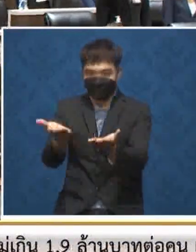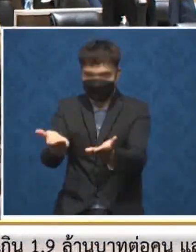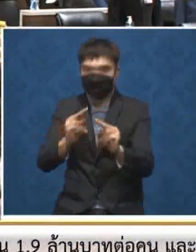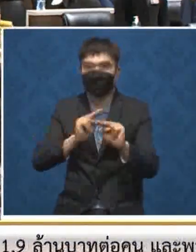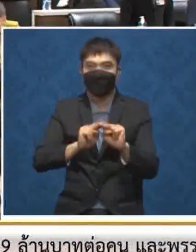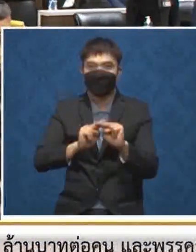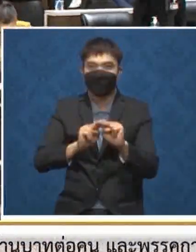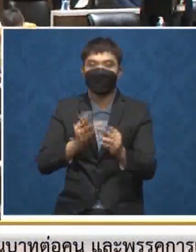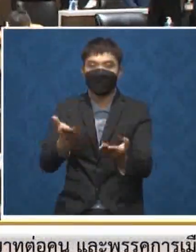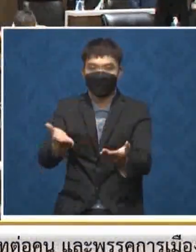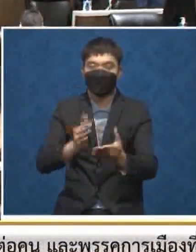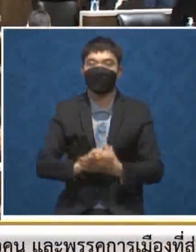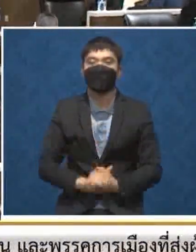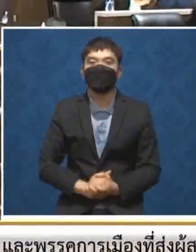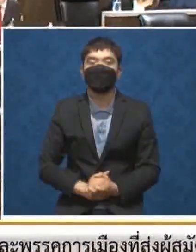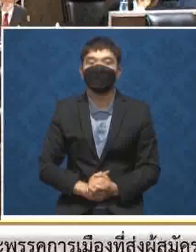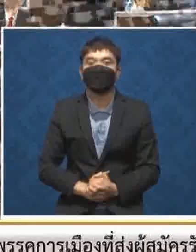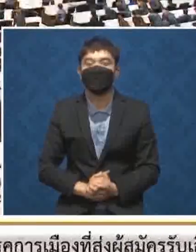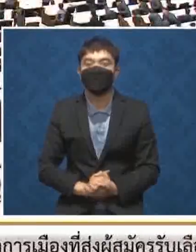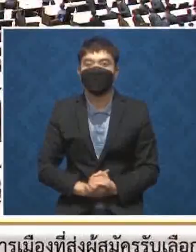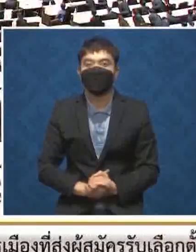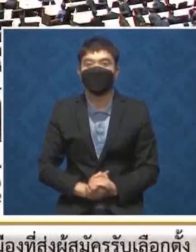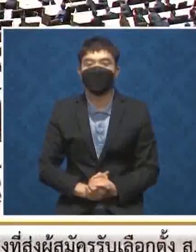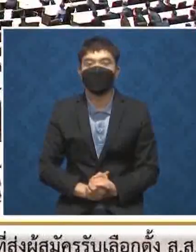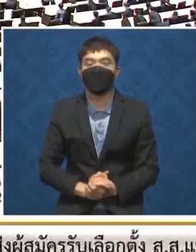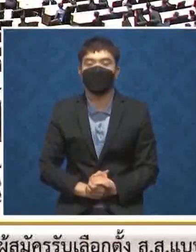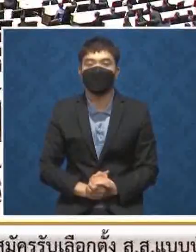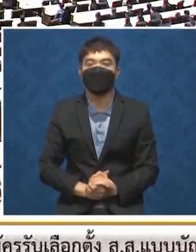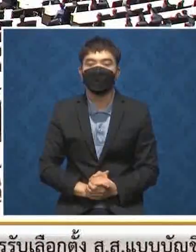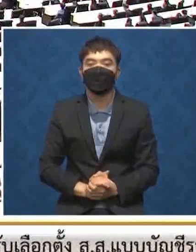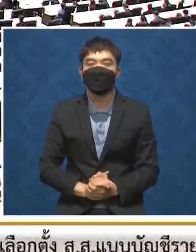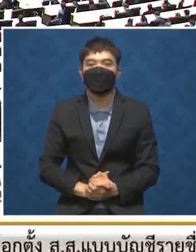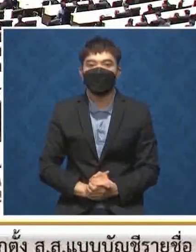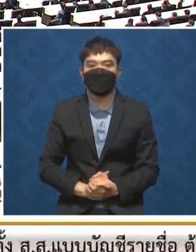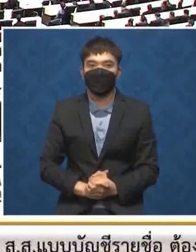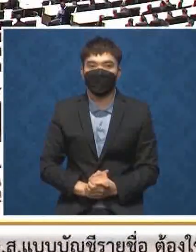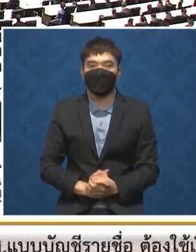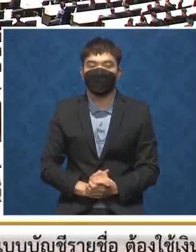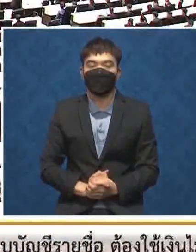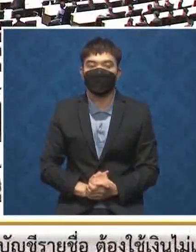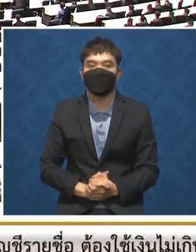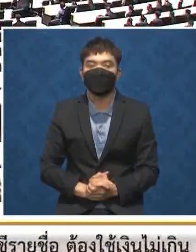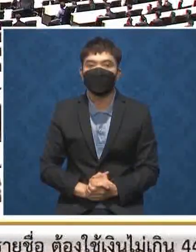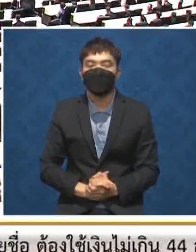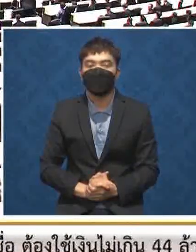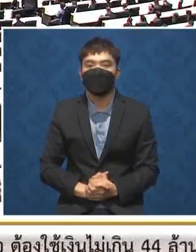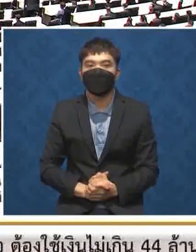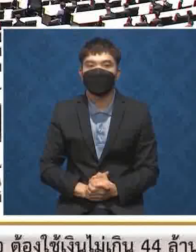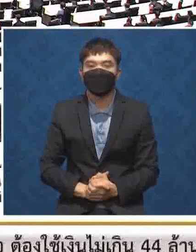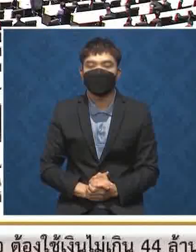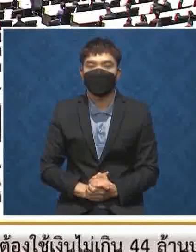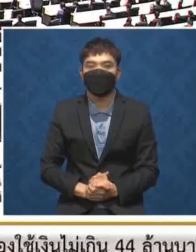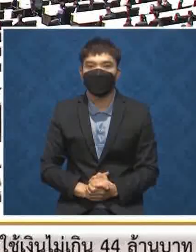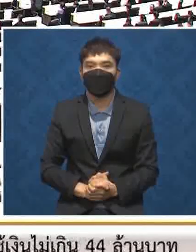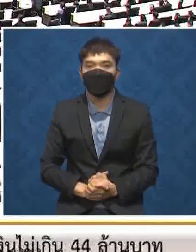สามารถยื่นขอขยายเวลาได้ไม่เกิน 30วันแต่ต้องยื่นคำร้องรวมไปถึงเหตุผลความจำเป็นต่อ